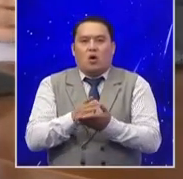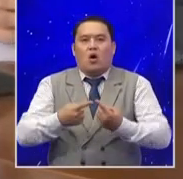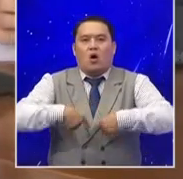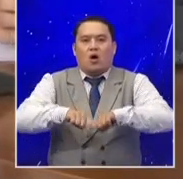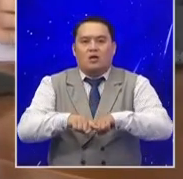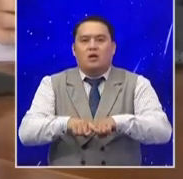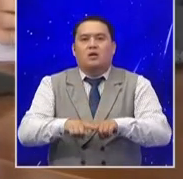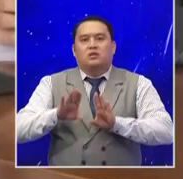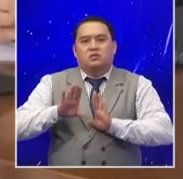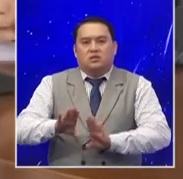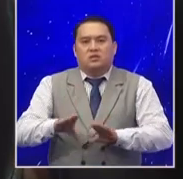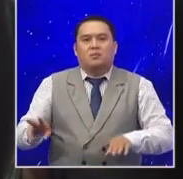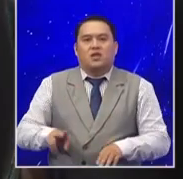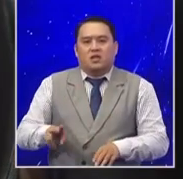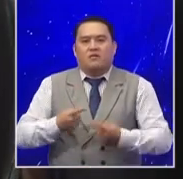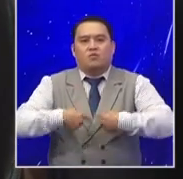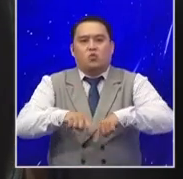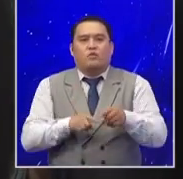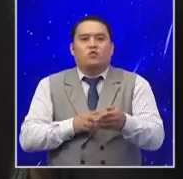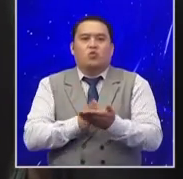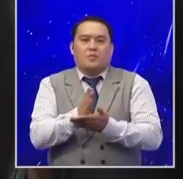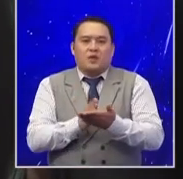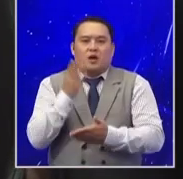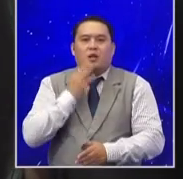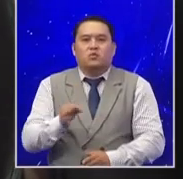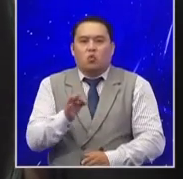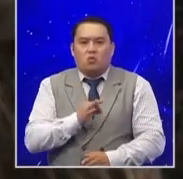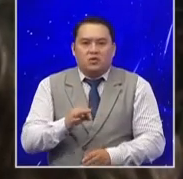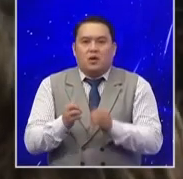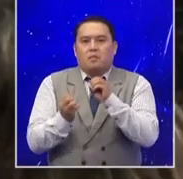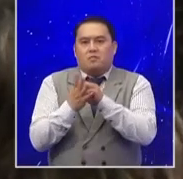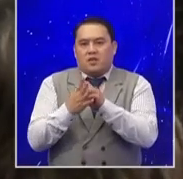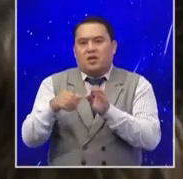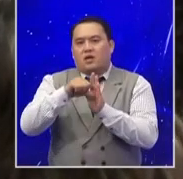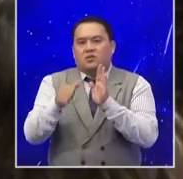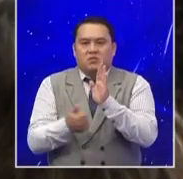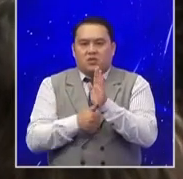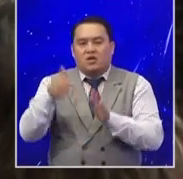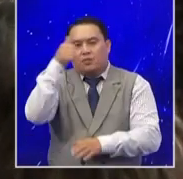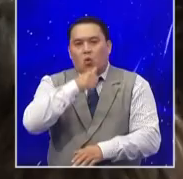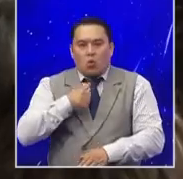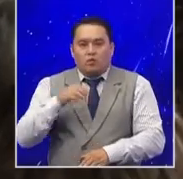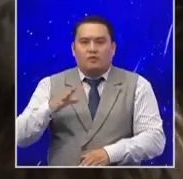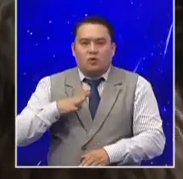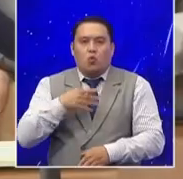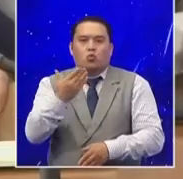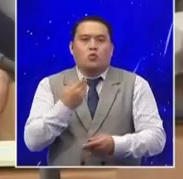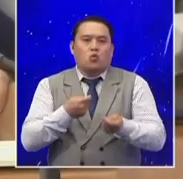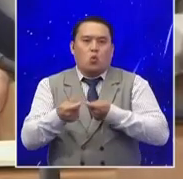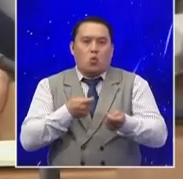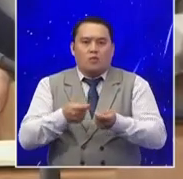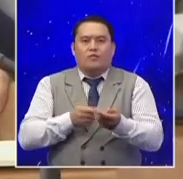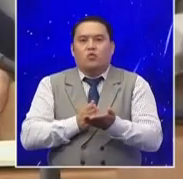должность начальника отдела, далее заместителя директора Департамента внутренней политики Алматинской области. А в 2015-16 годах